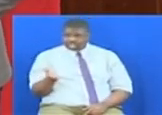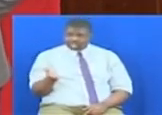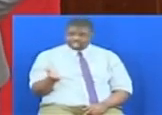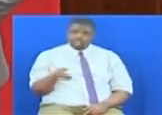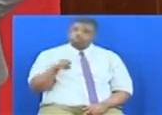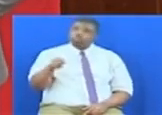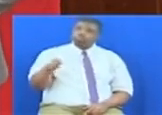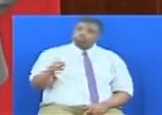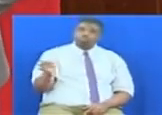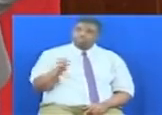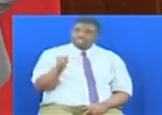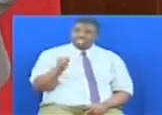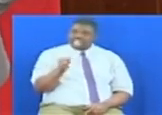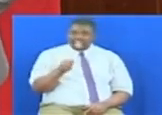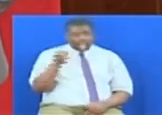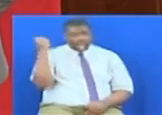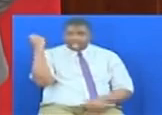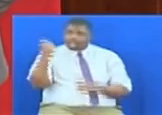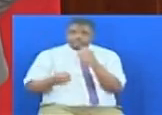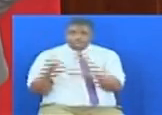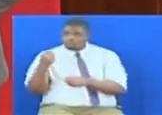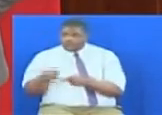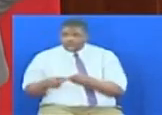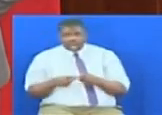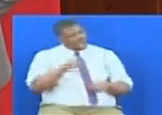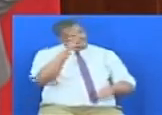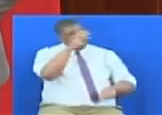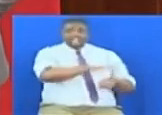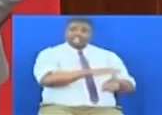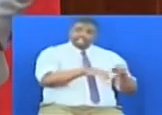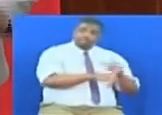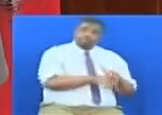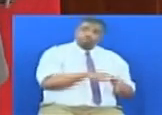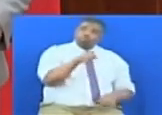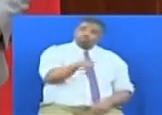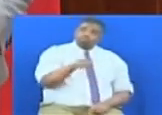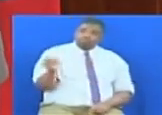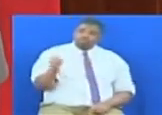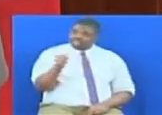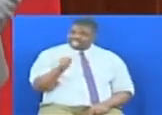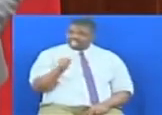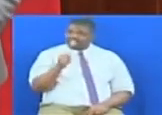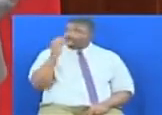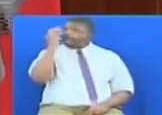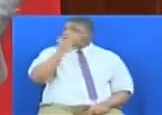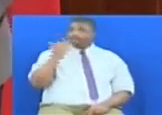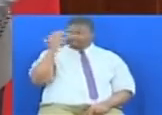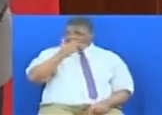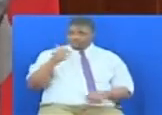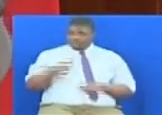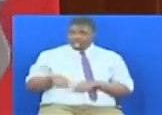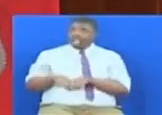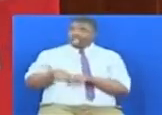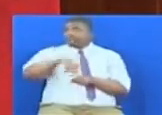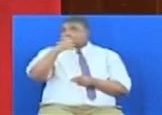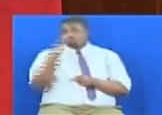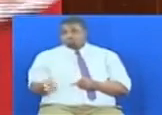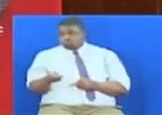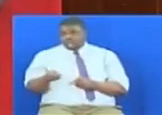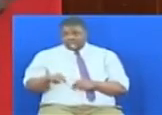Huyu mzee hajapigwa, hajakanyagwa. Huyu mzee alilewa, kaanguka, kavunja kifuno cha mguu. Full